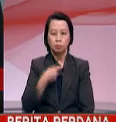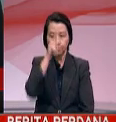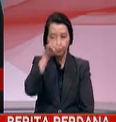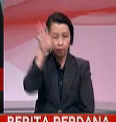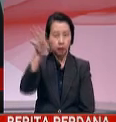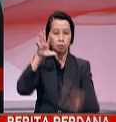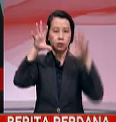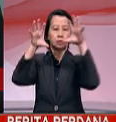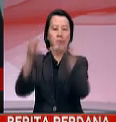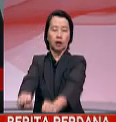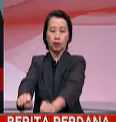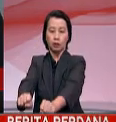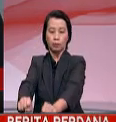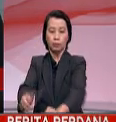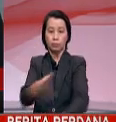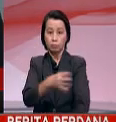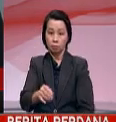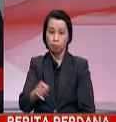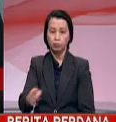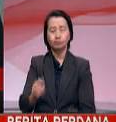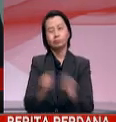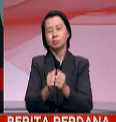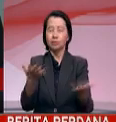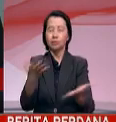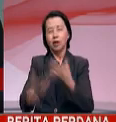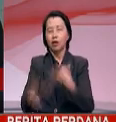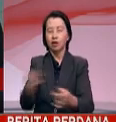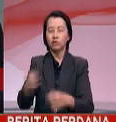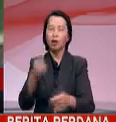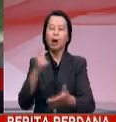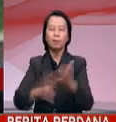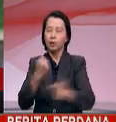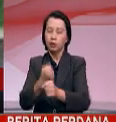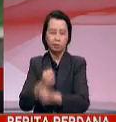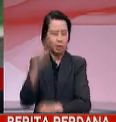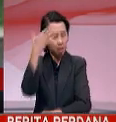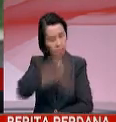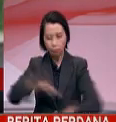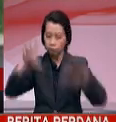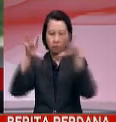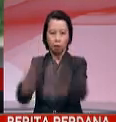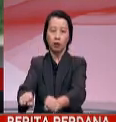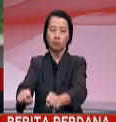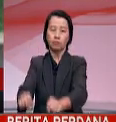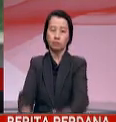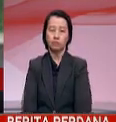tangkap. Tanpa mengira kedudukan mereka, tuan-tuan.